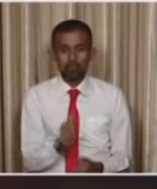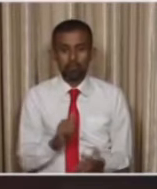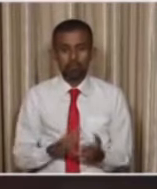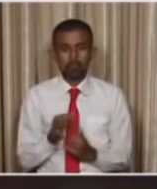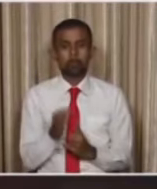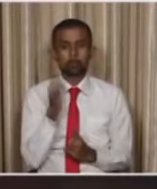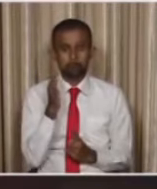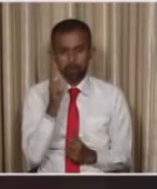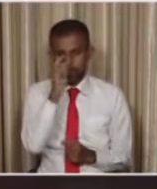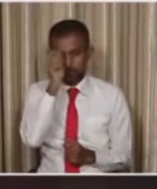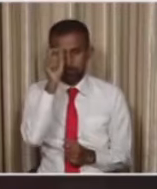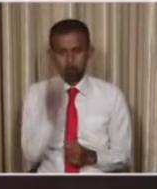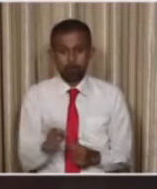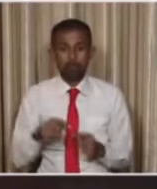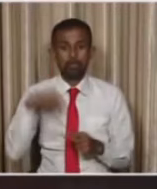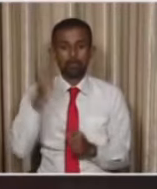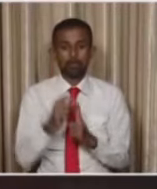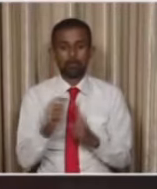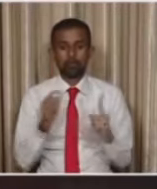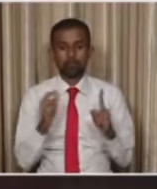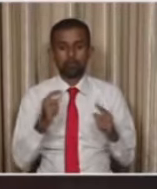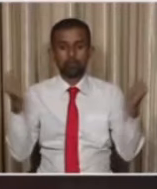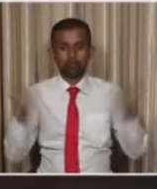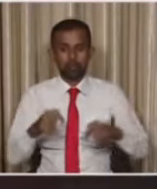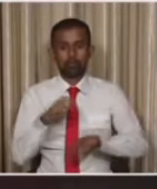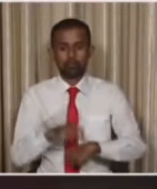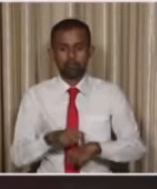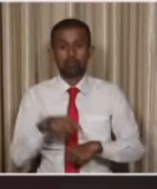සජිත් ප්‍රේමදාස මැත්තුමා ඊළඟ පාර්ලිමේන්තුව රැස් වෙන දවසදී